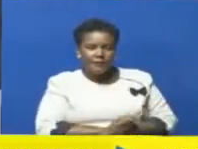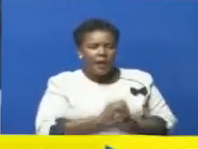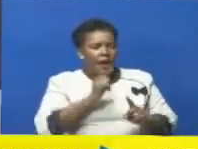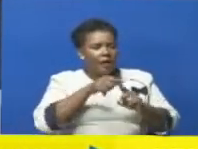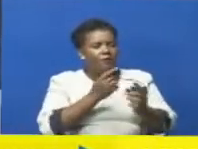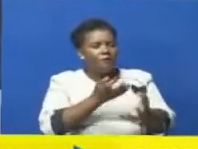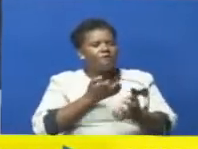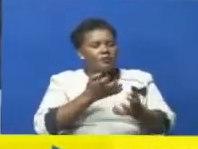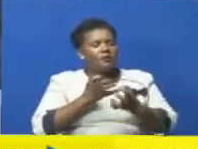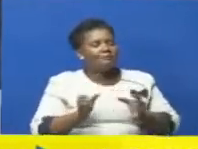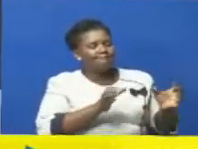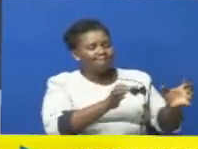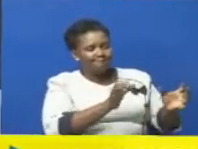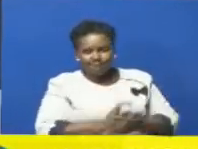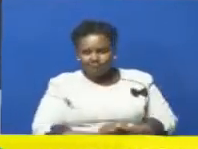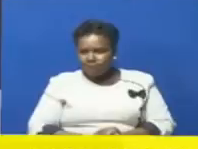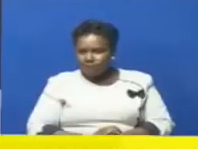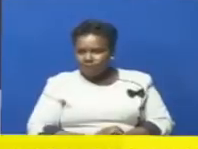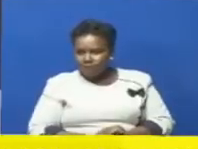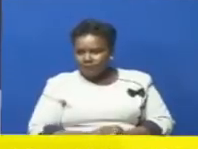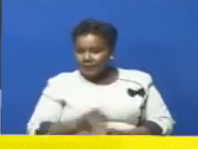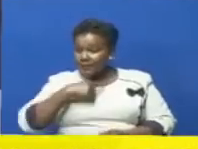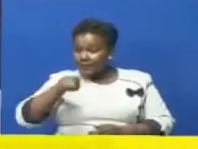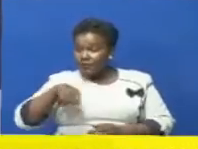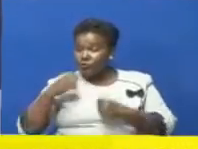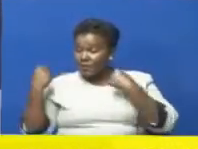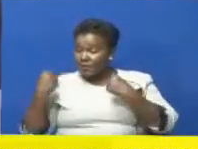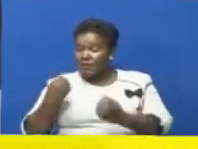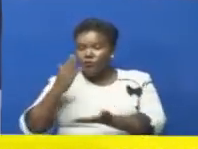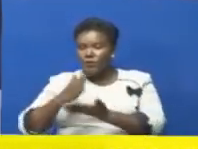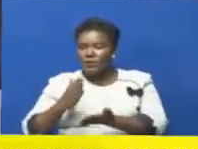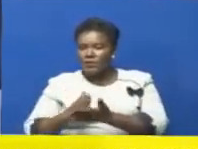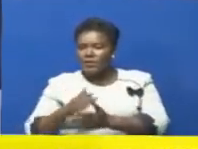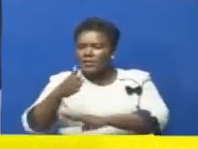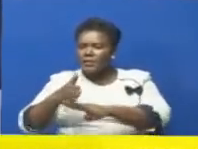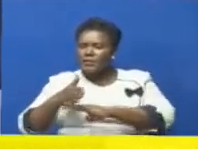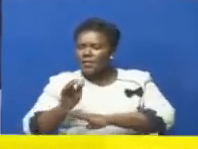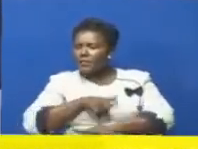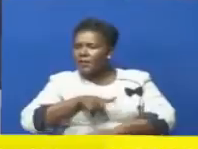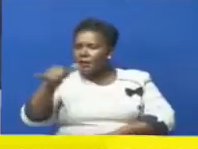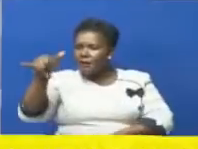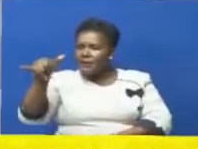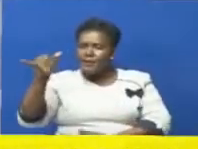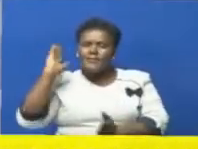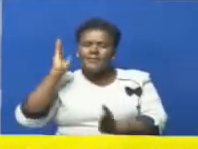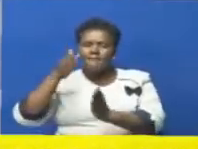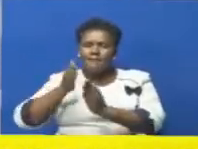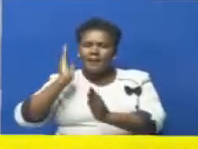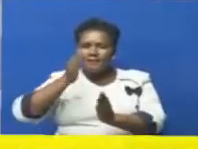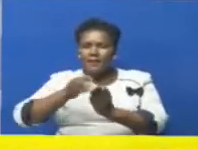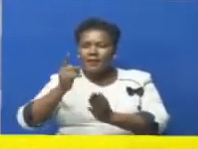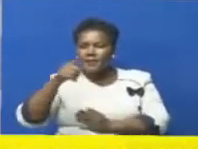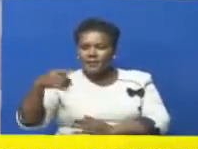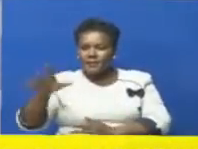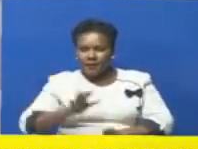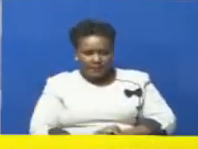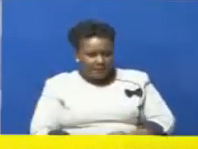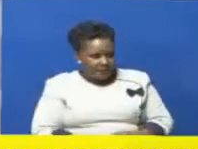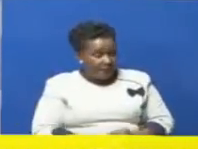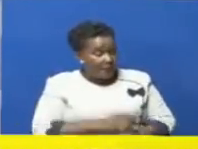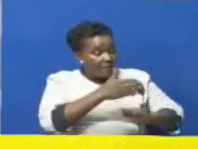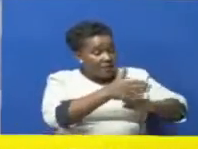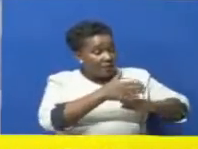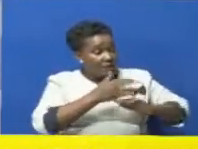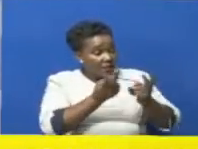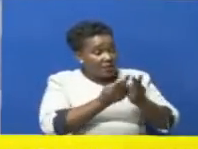ambao hii itayafanya mashirika ya ndege mengi sana yaweze kutambelea nchi yetu. Kuja kwa mashirika haya hata sisi